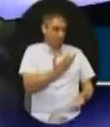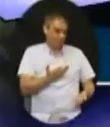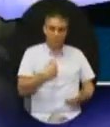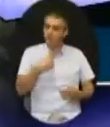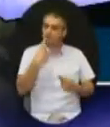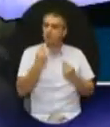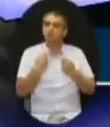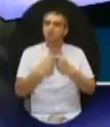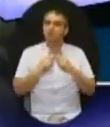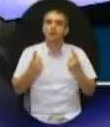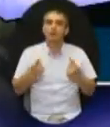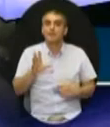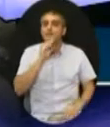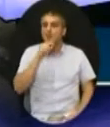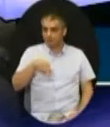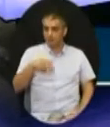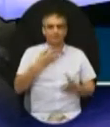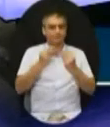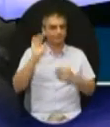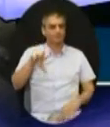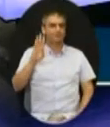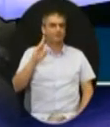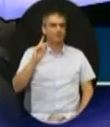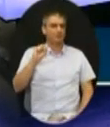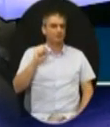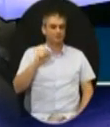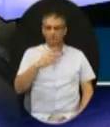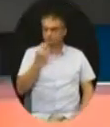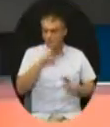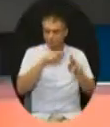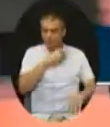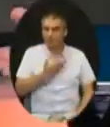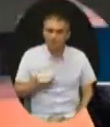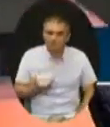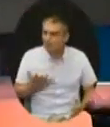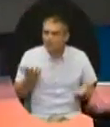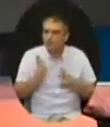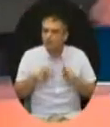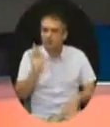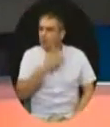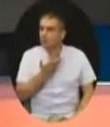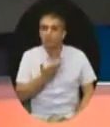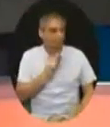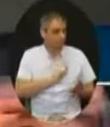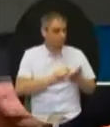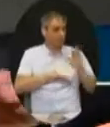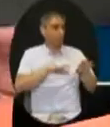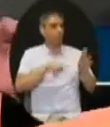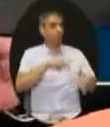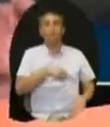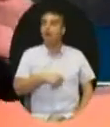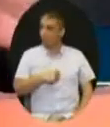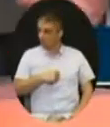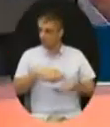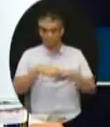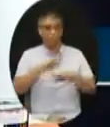בקשר ל-BDS. מדברים אצלנו המון על ה-BDS. מישהו מטפל בזה? איפה הטיפול ב-BDS? יש משרד ממשלתי שמטפל בזה. יש